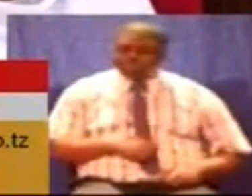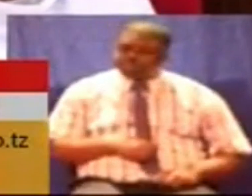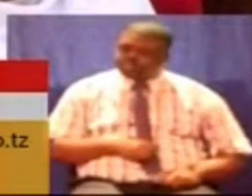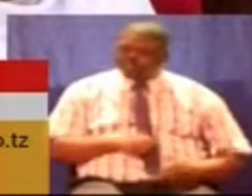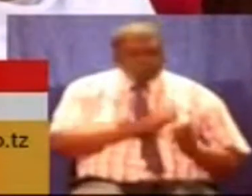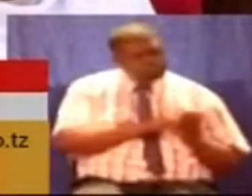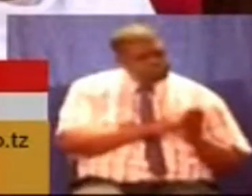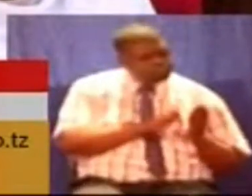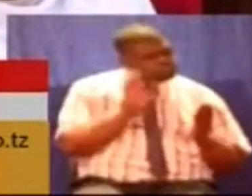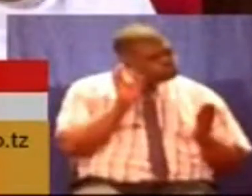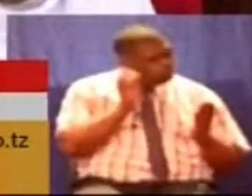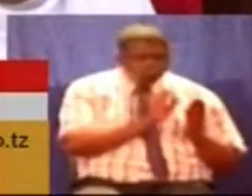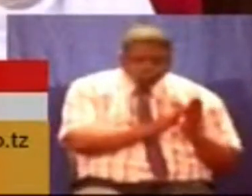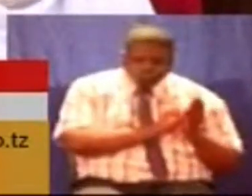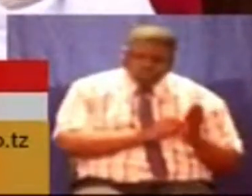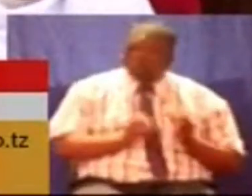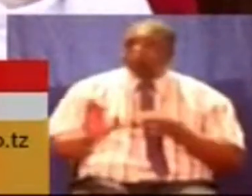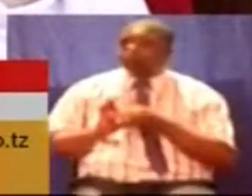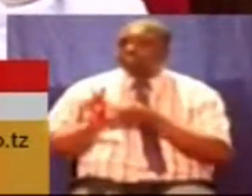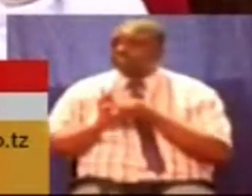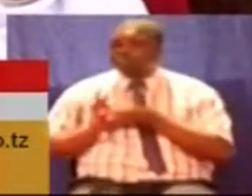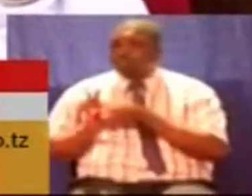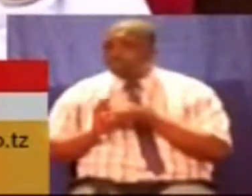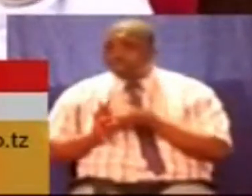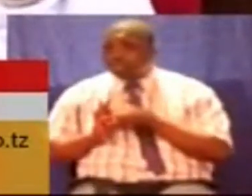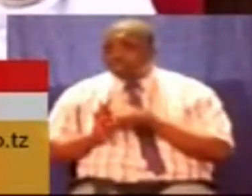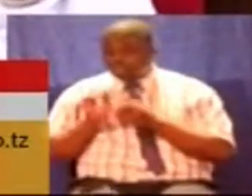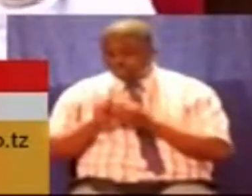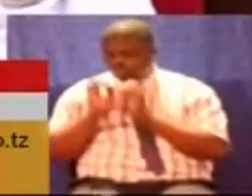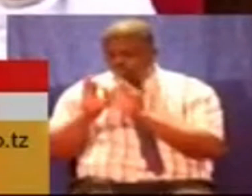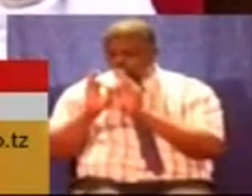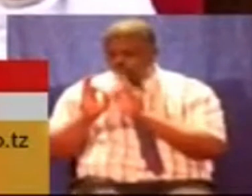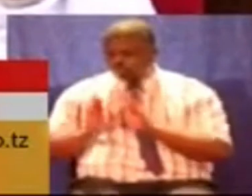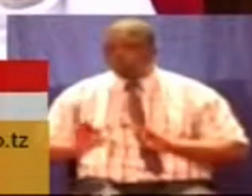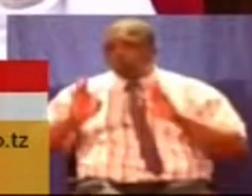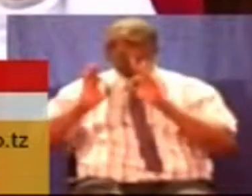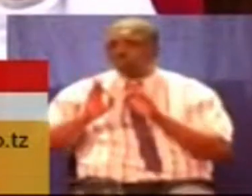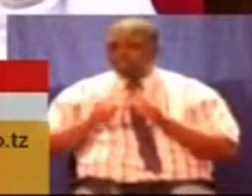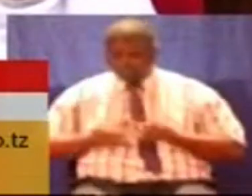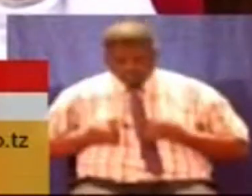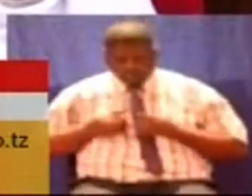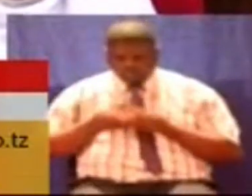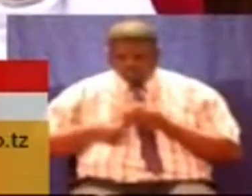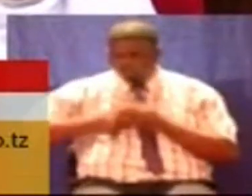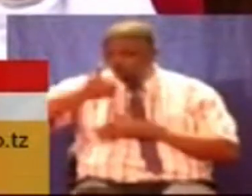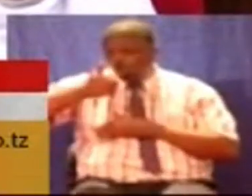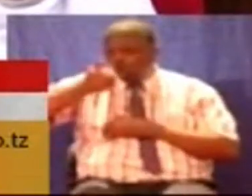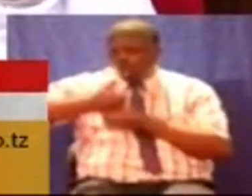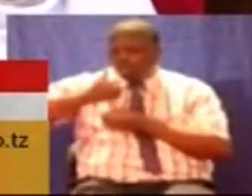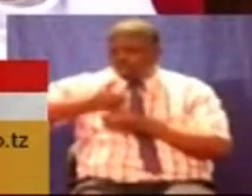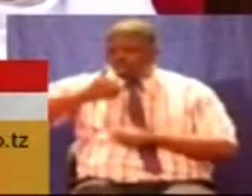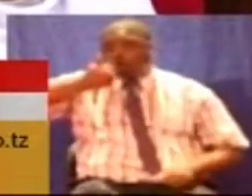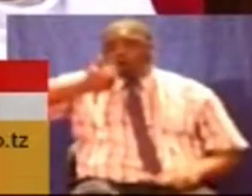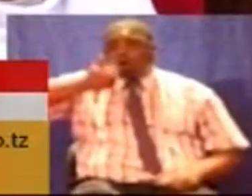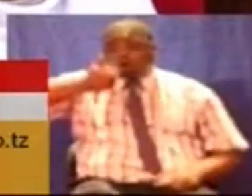wanakuja pale katika kamati. Kwa kweli ushirikishwaji imekuwa ni kitu kizuri sana, ni timu nzuri ambayo imefanya kazi vizuri.